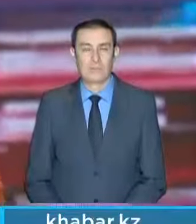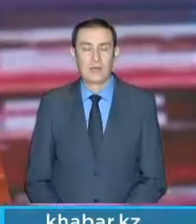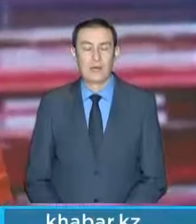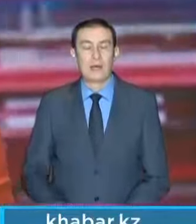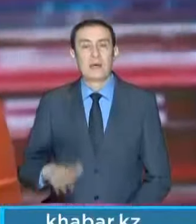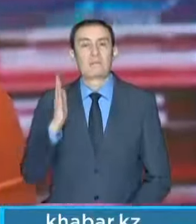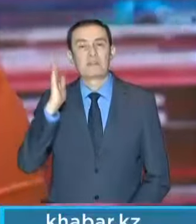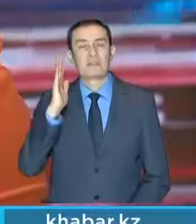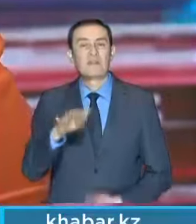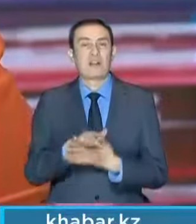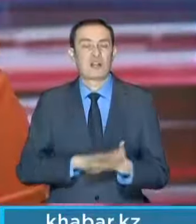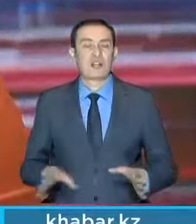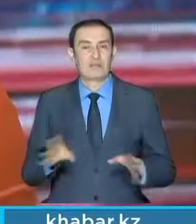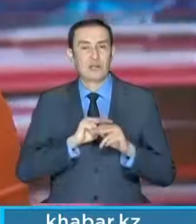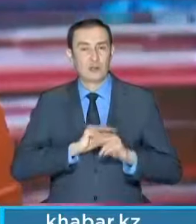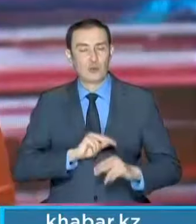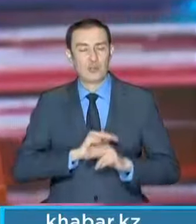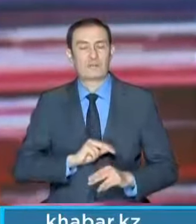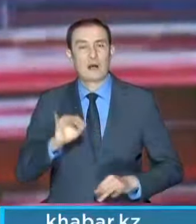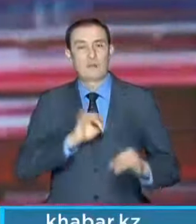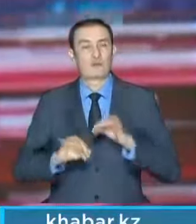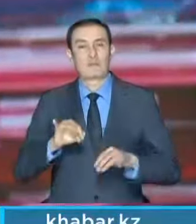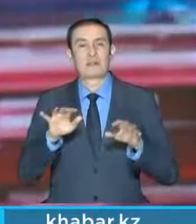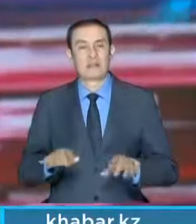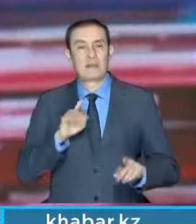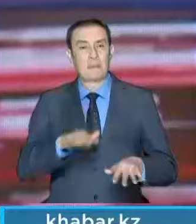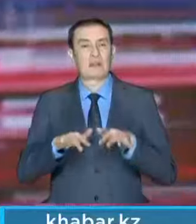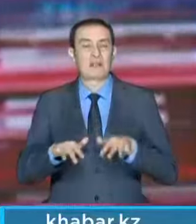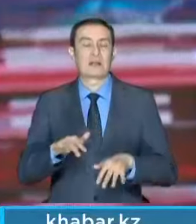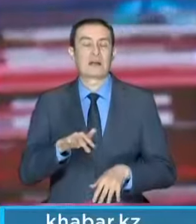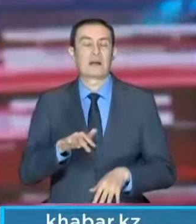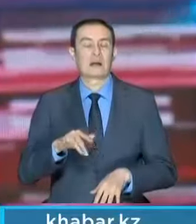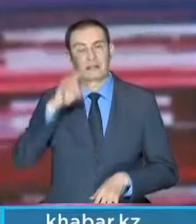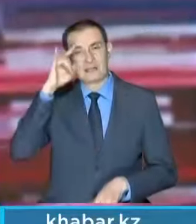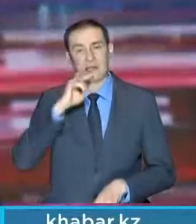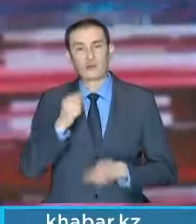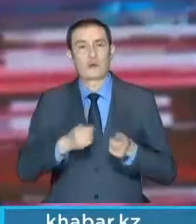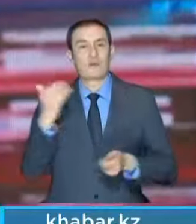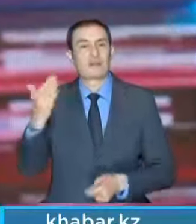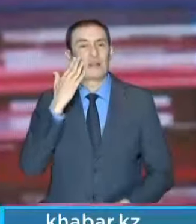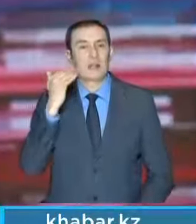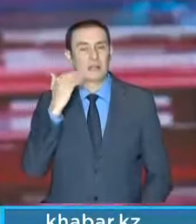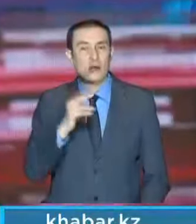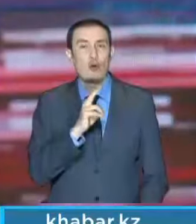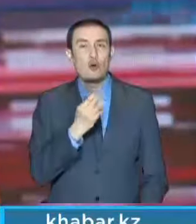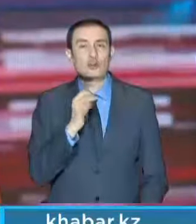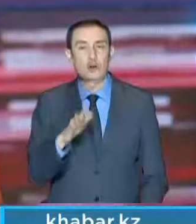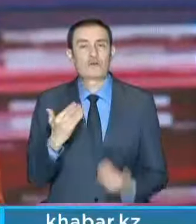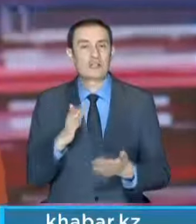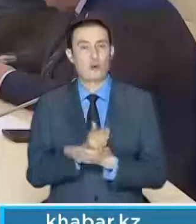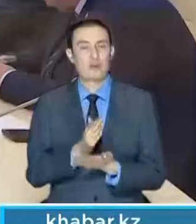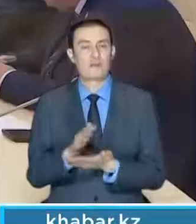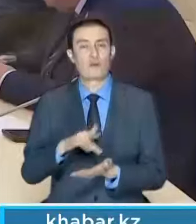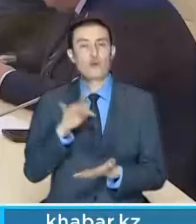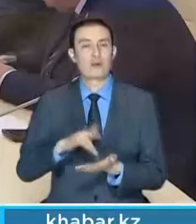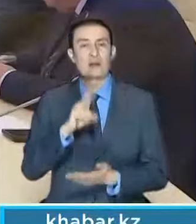перспективы дальнейшего сотрудничества обсудил председатель мажилиса парламента нашей страны с руководством Татарстана Ерлан ку ушанов находится в